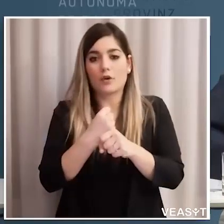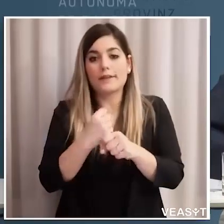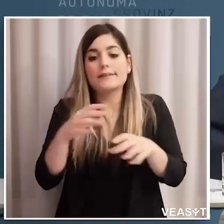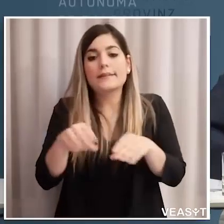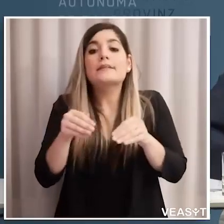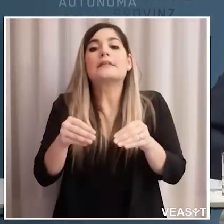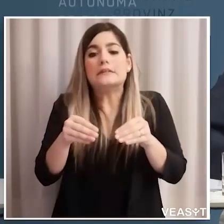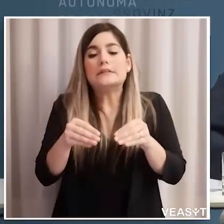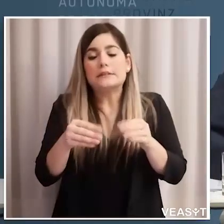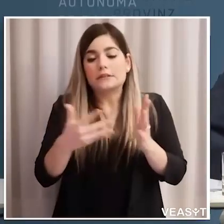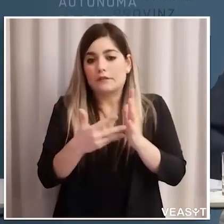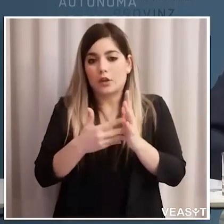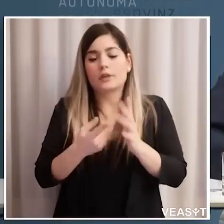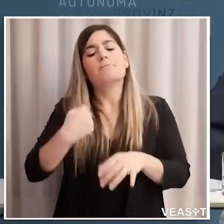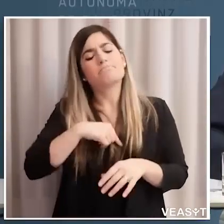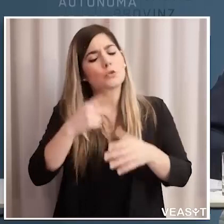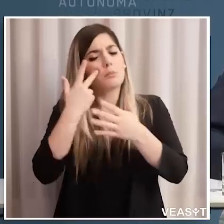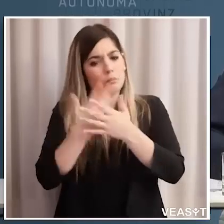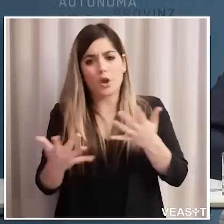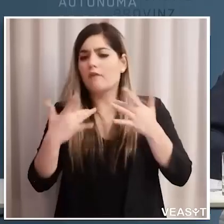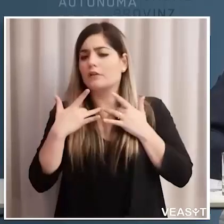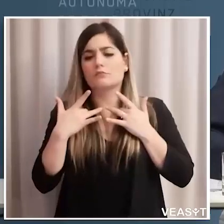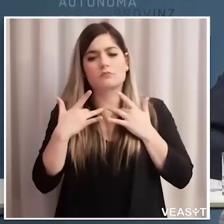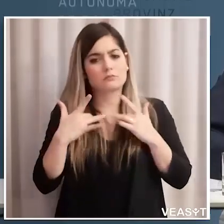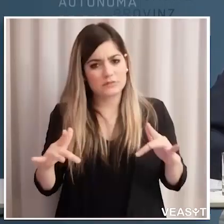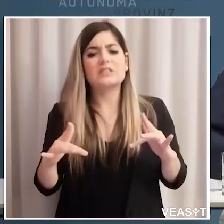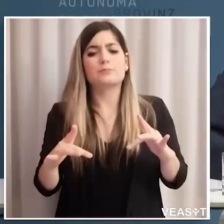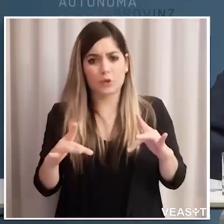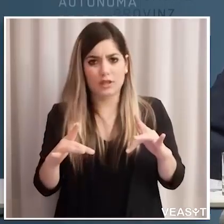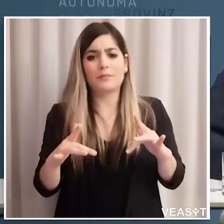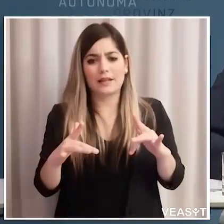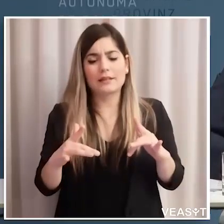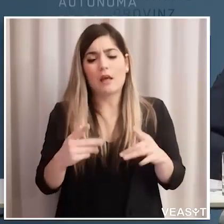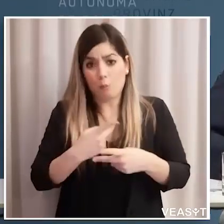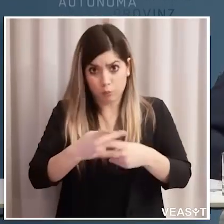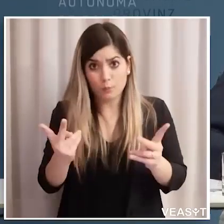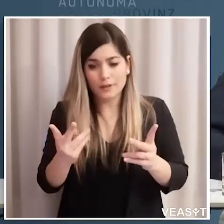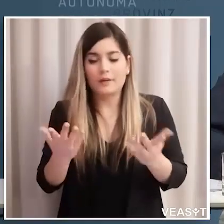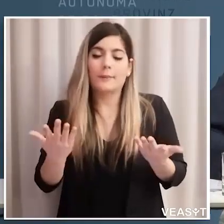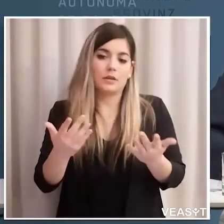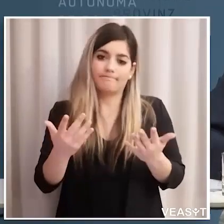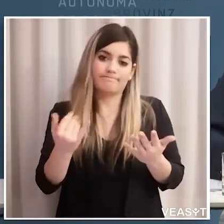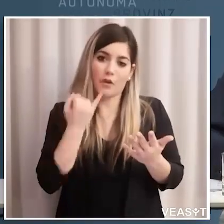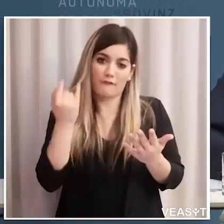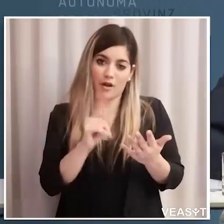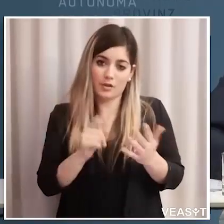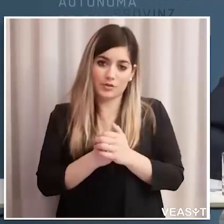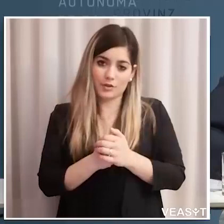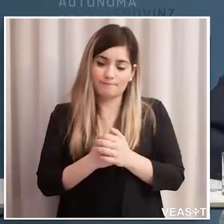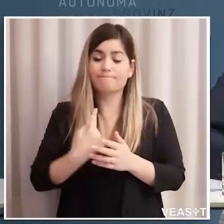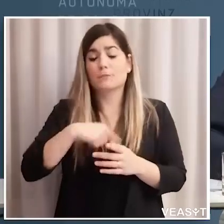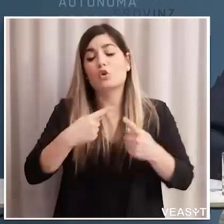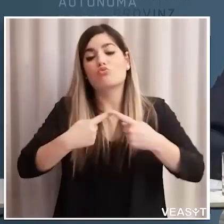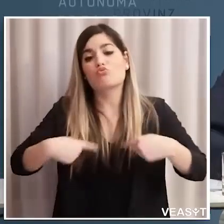di mettere a disposizione il possibile come mano pubblica, però non sarà facile. Questo noi oggi in giunta